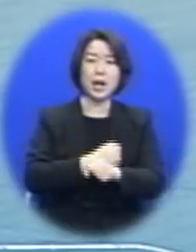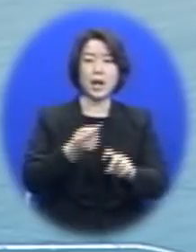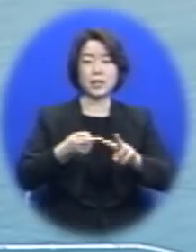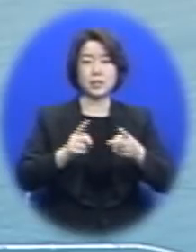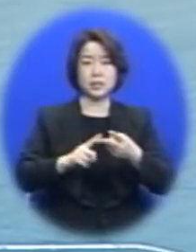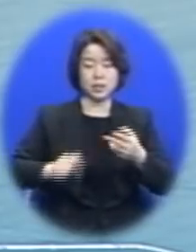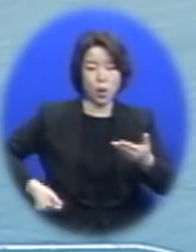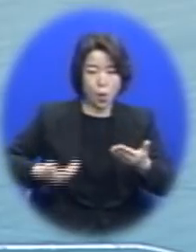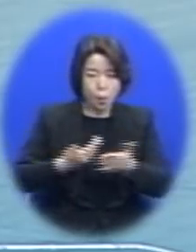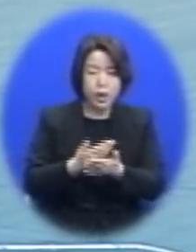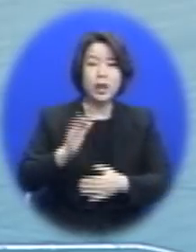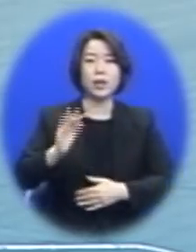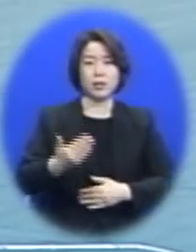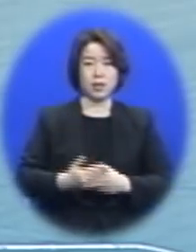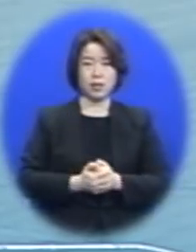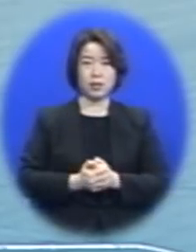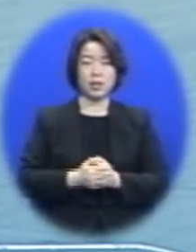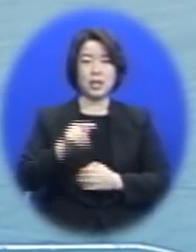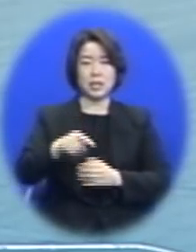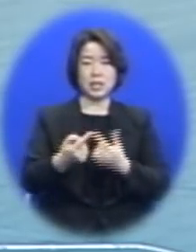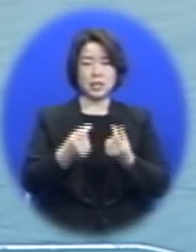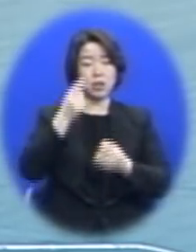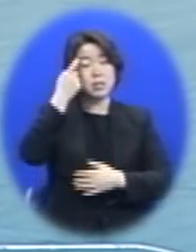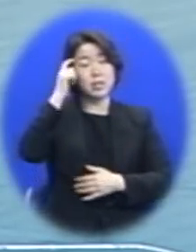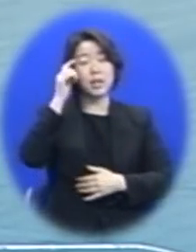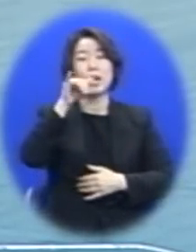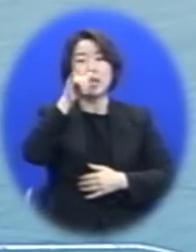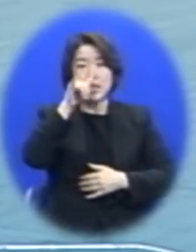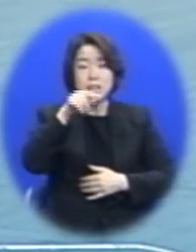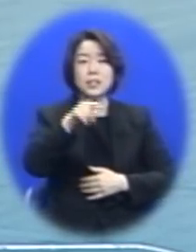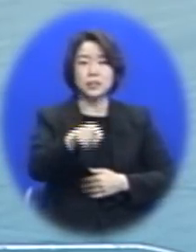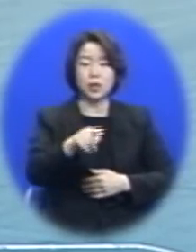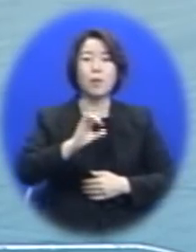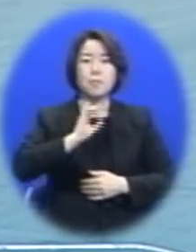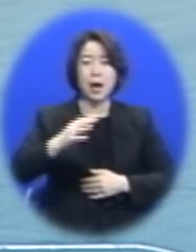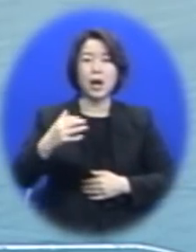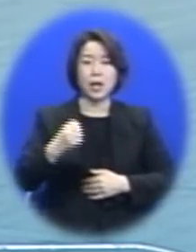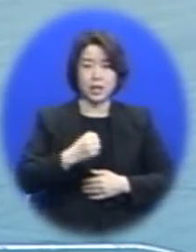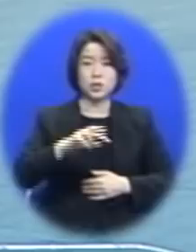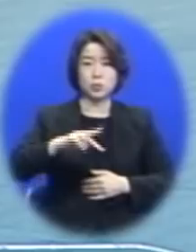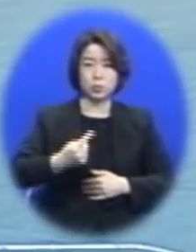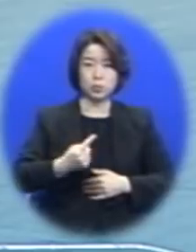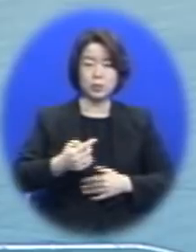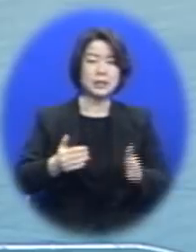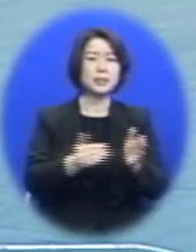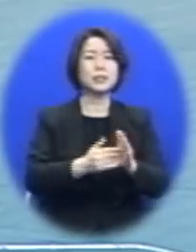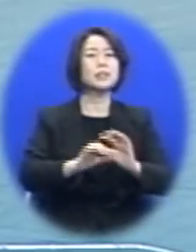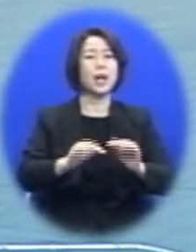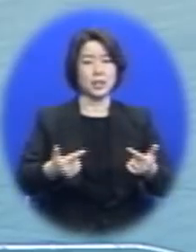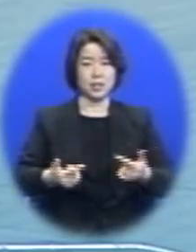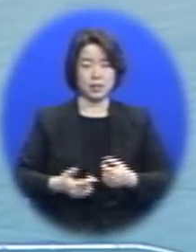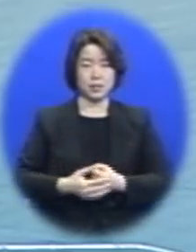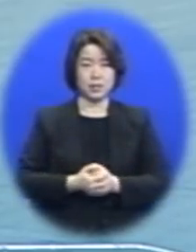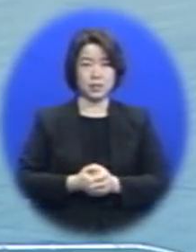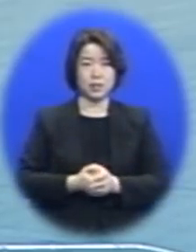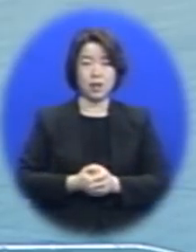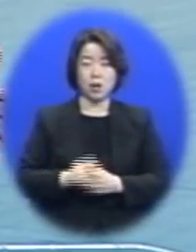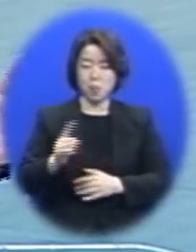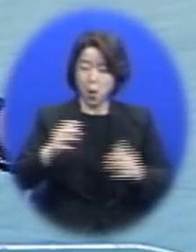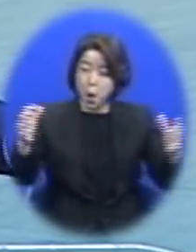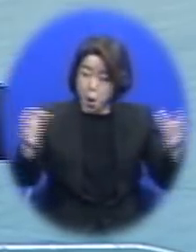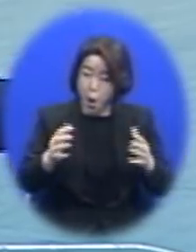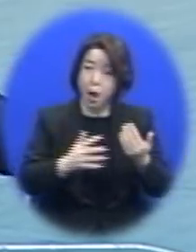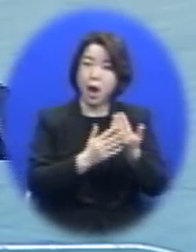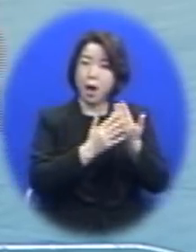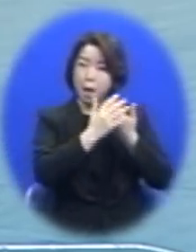된다 그런 생각이 있는 것만 가지고도 아직 끝이 납니다 아주 무슨 연합 집회를